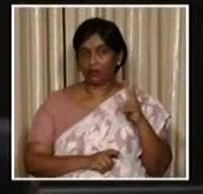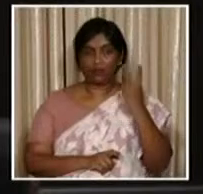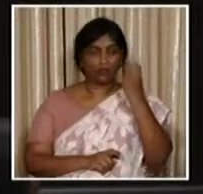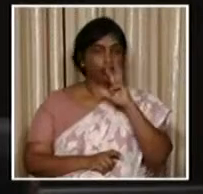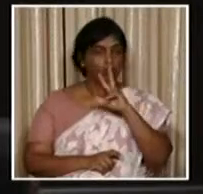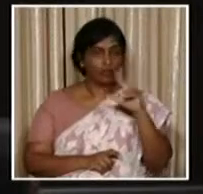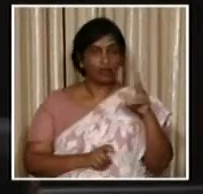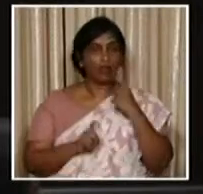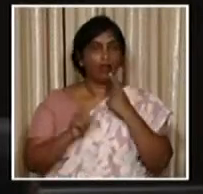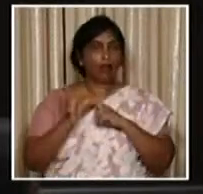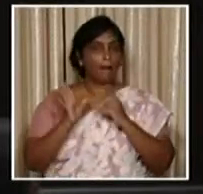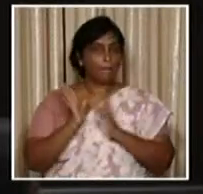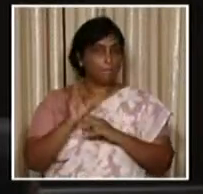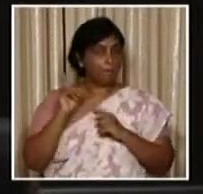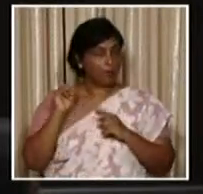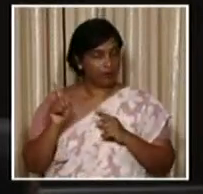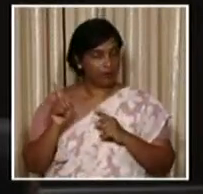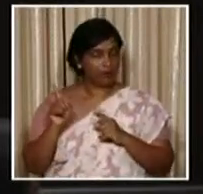दहाटे कात्तां कुडी वलदी